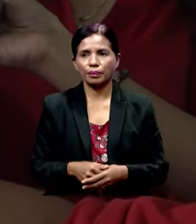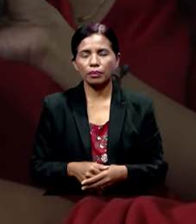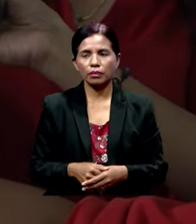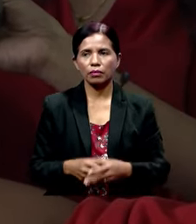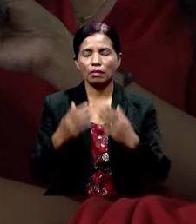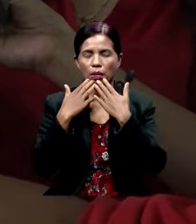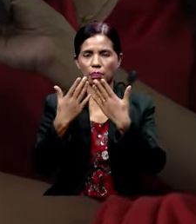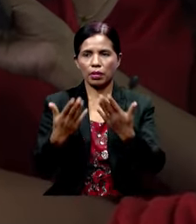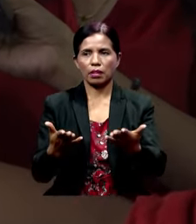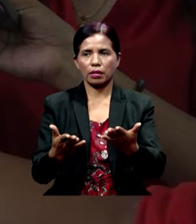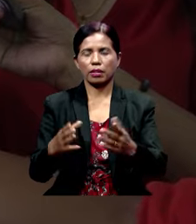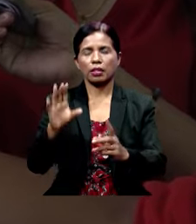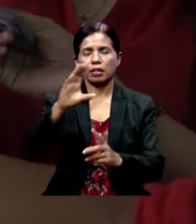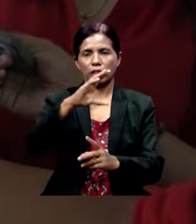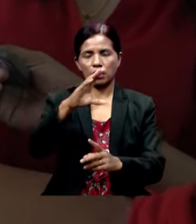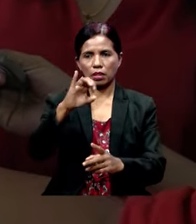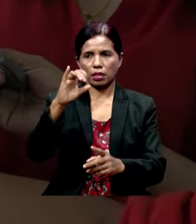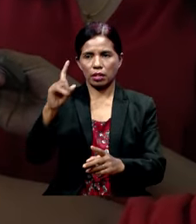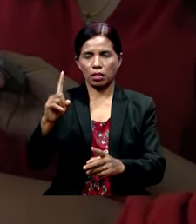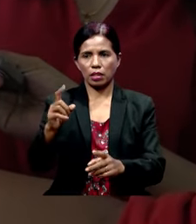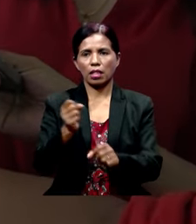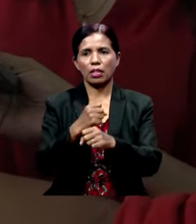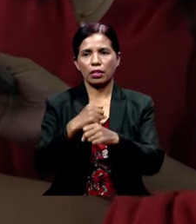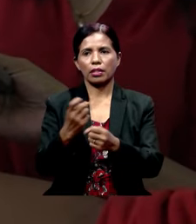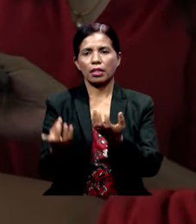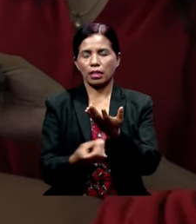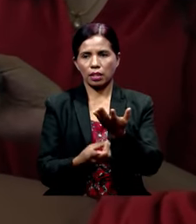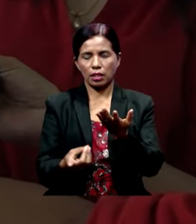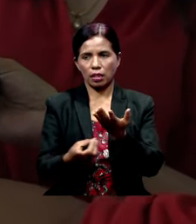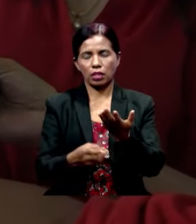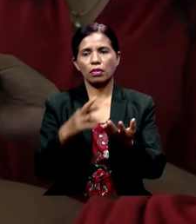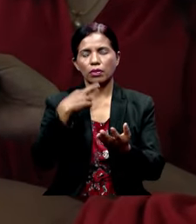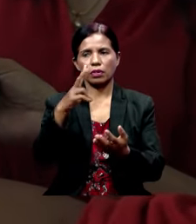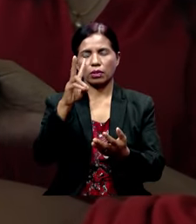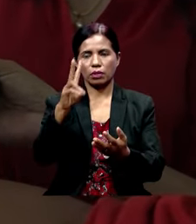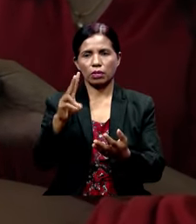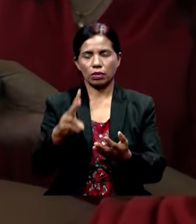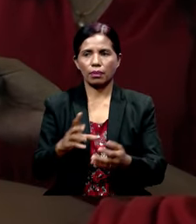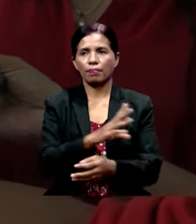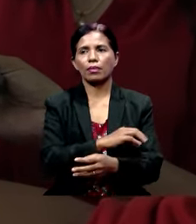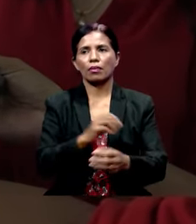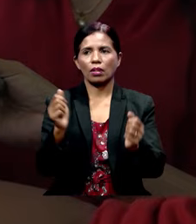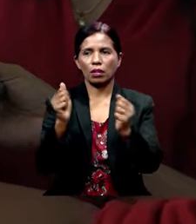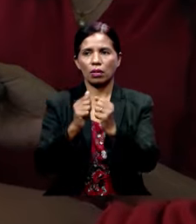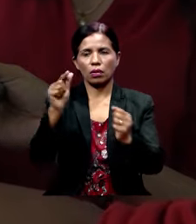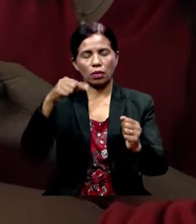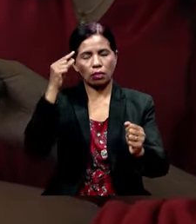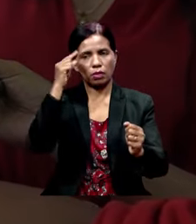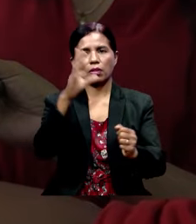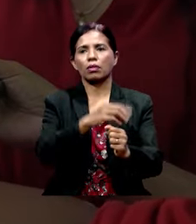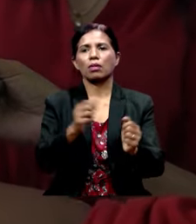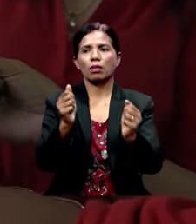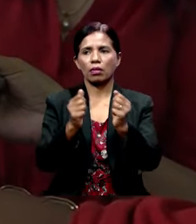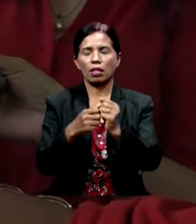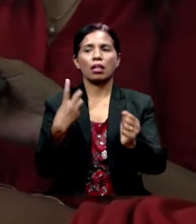agar di STB sebab CCI halona demo ting bahaya fos sira ruan nebe mak halona subsidi ho govern ho distributor